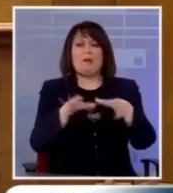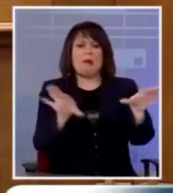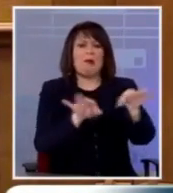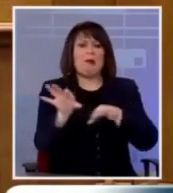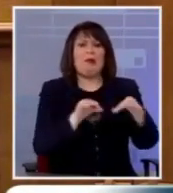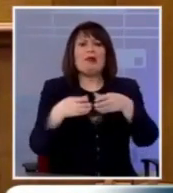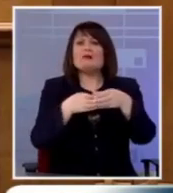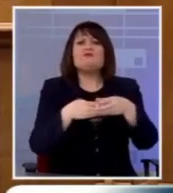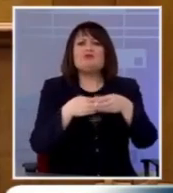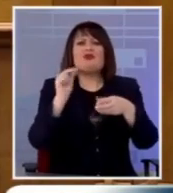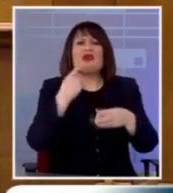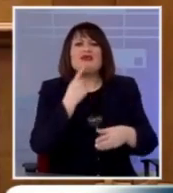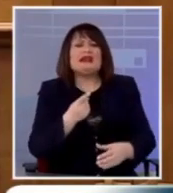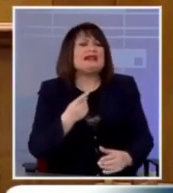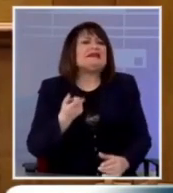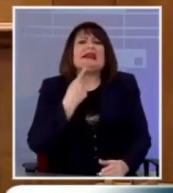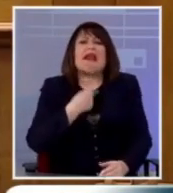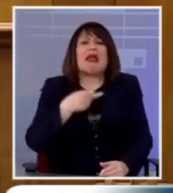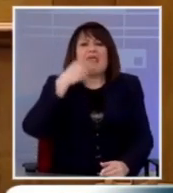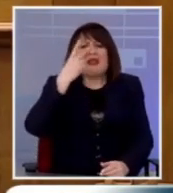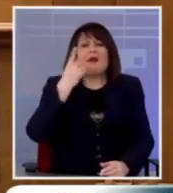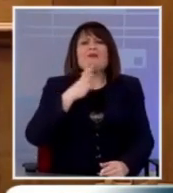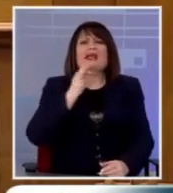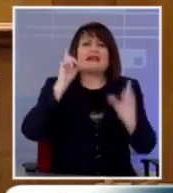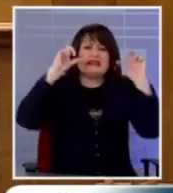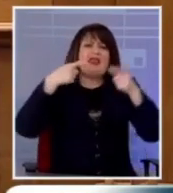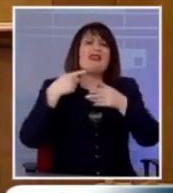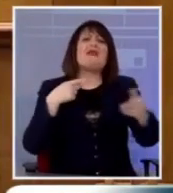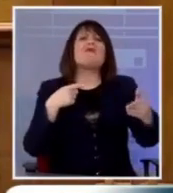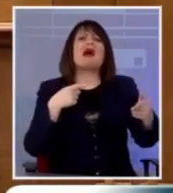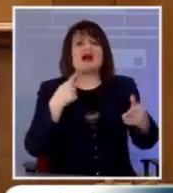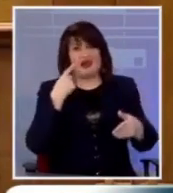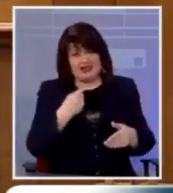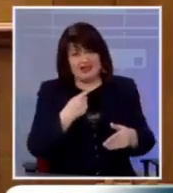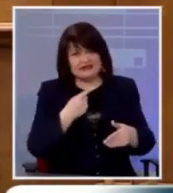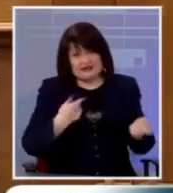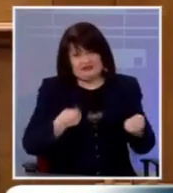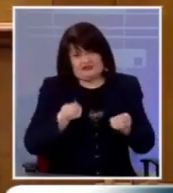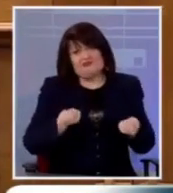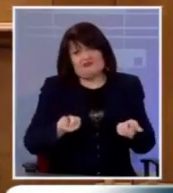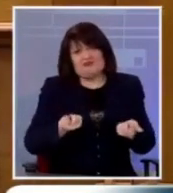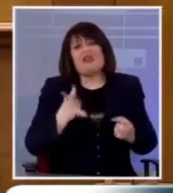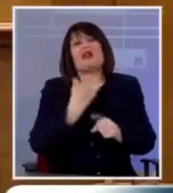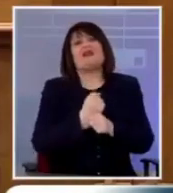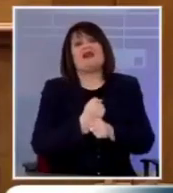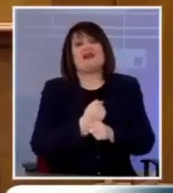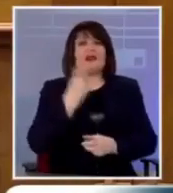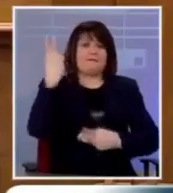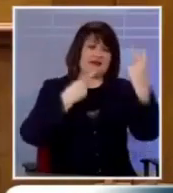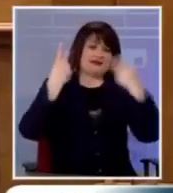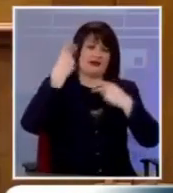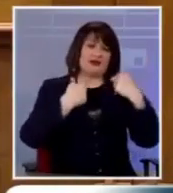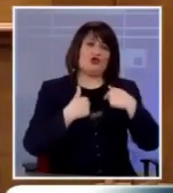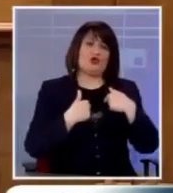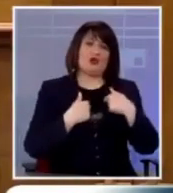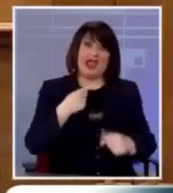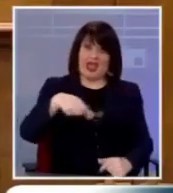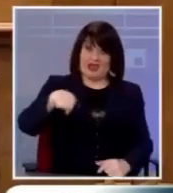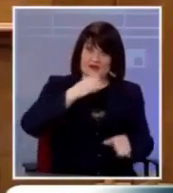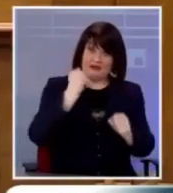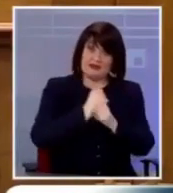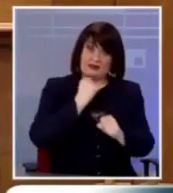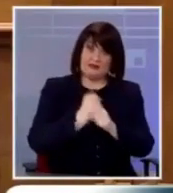πάντων, κάτι για τα δικαιώματα, λίγο Δημάρ θυμίζει, είδατε την τύχη της Δημάρ, και τέλος πάντων μας κατηγορεί για αυτό το πράγμα. Εσείς που επιμένατε